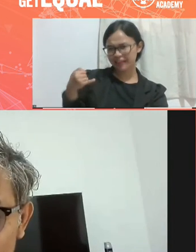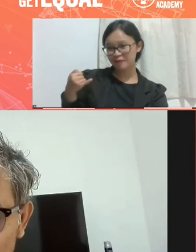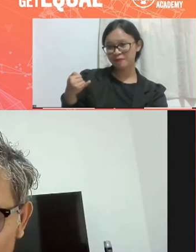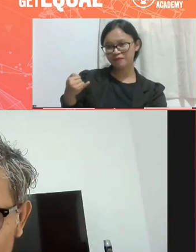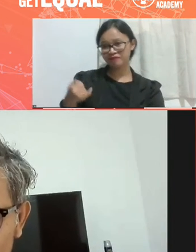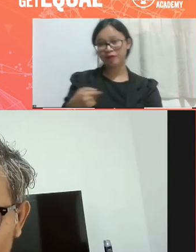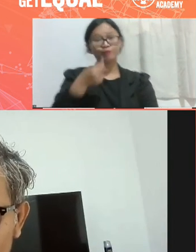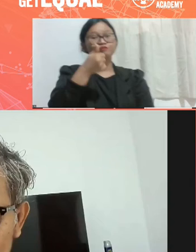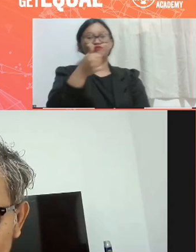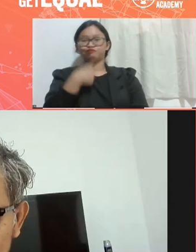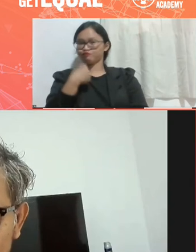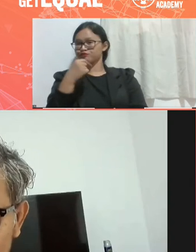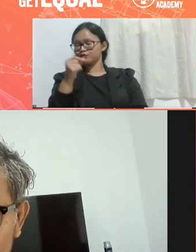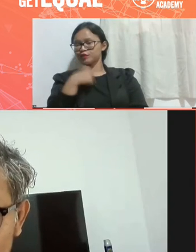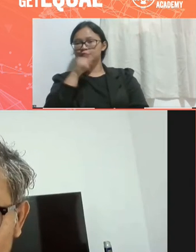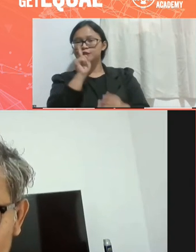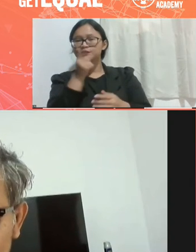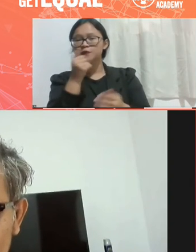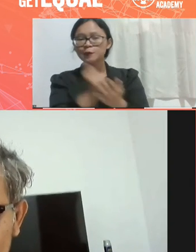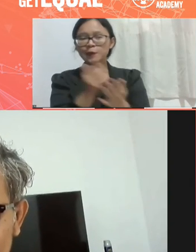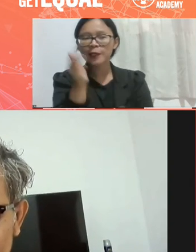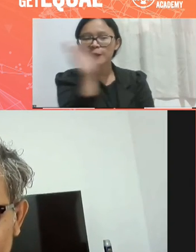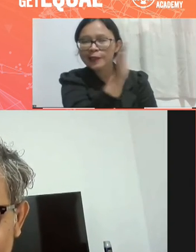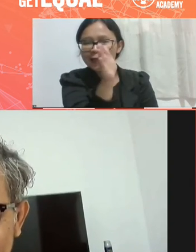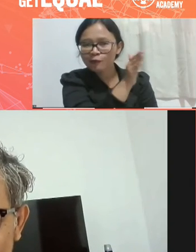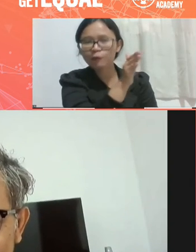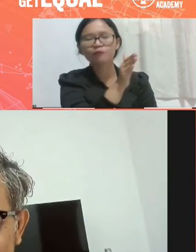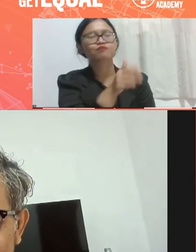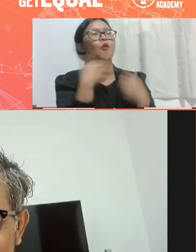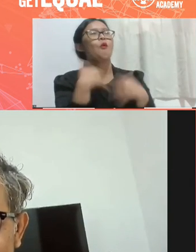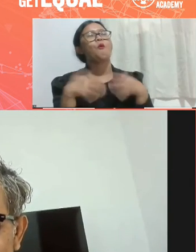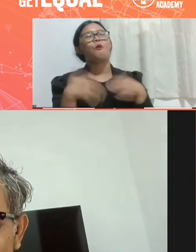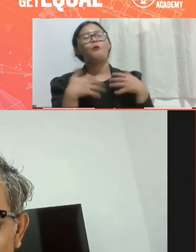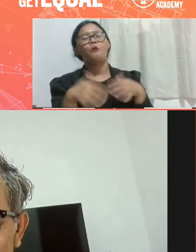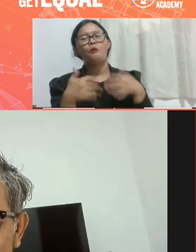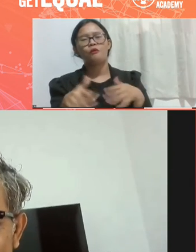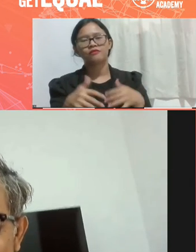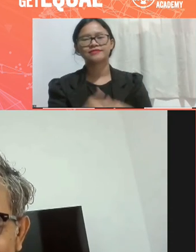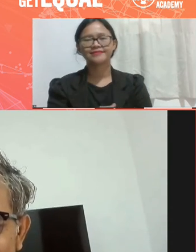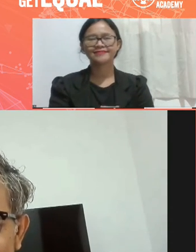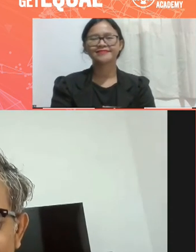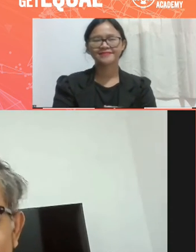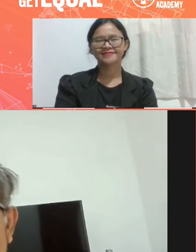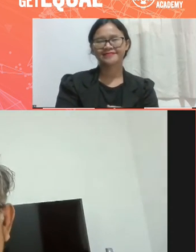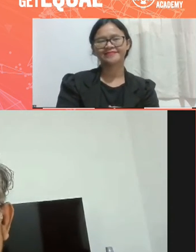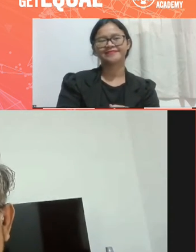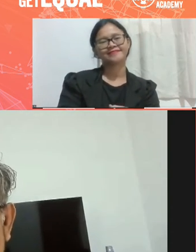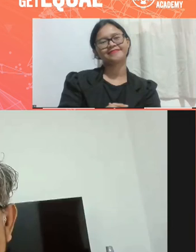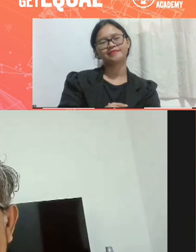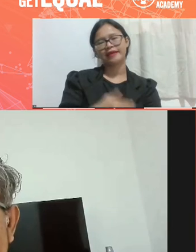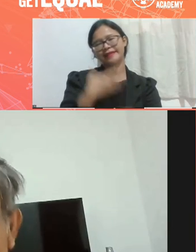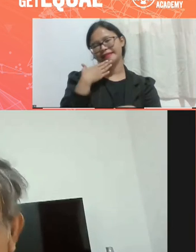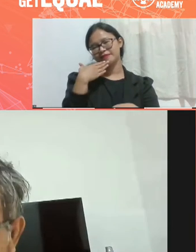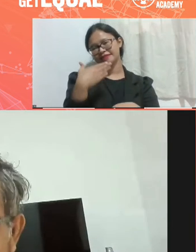Suara dari timur. Ya, suara dari timur. Saya penting. Indonesia Timur. Ya. Baik. Terima kasih,